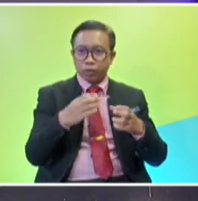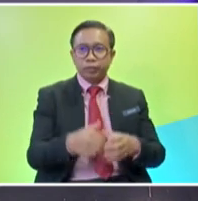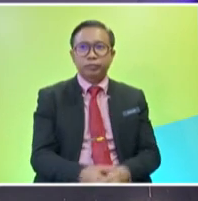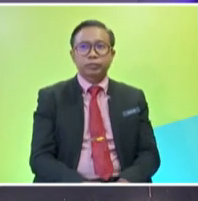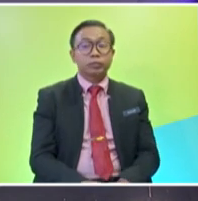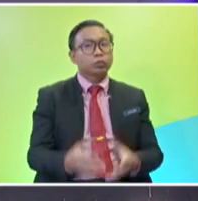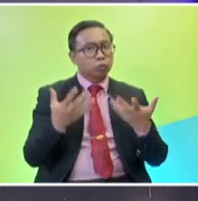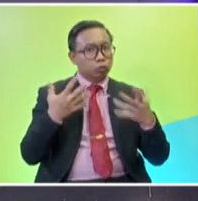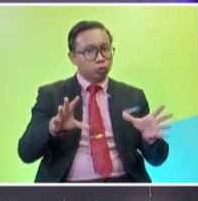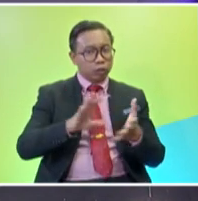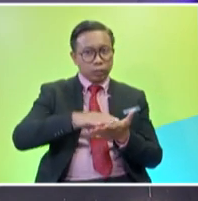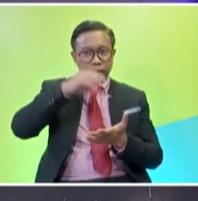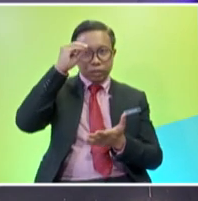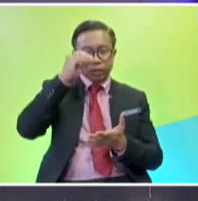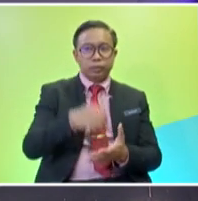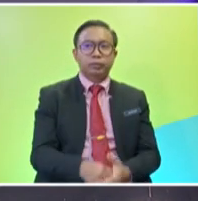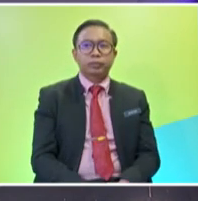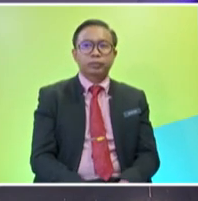belajar langsung